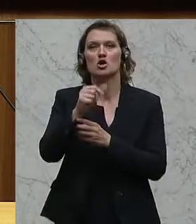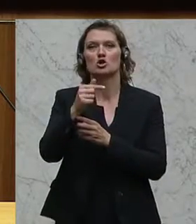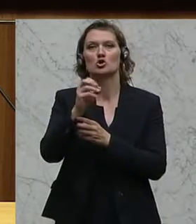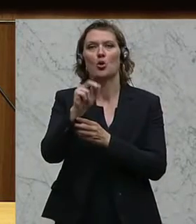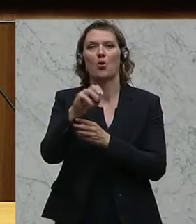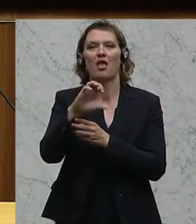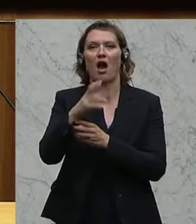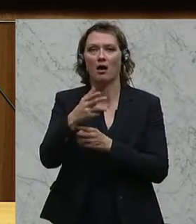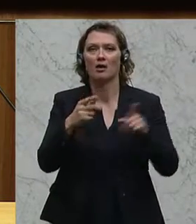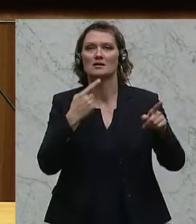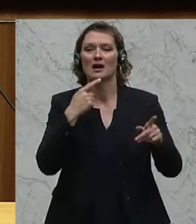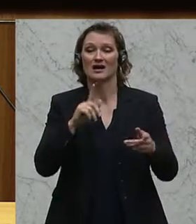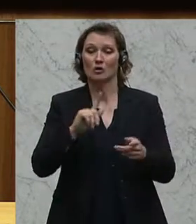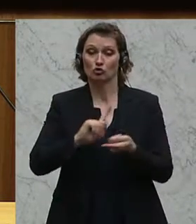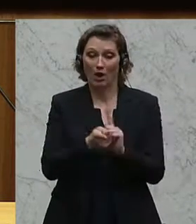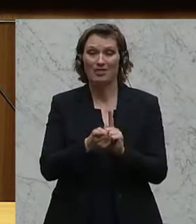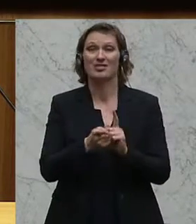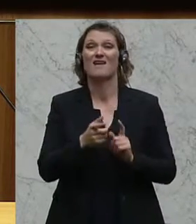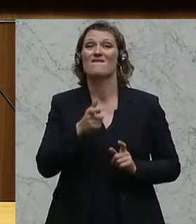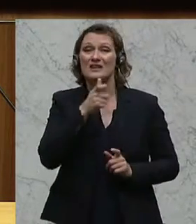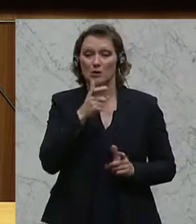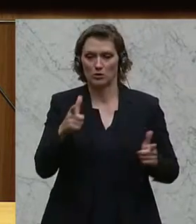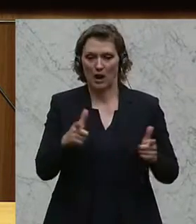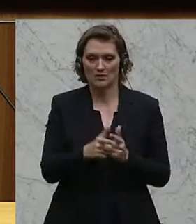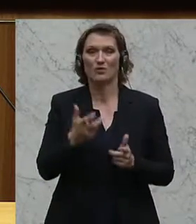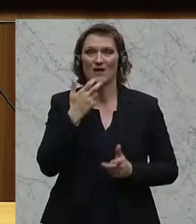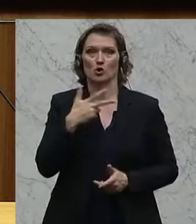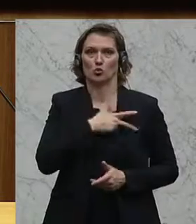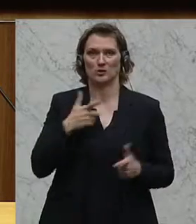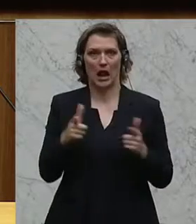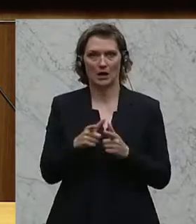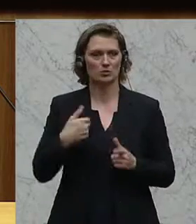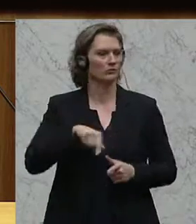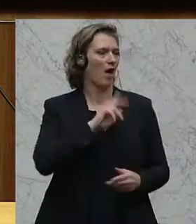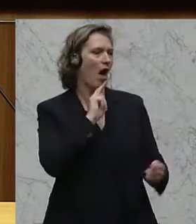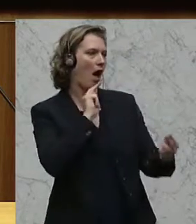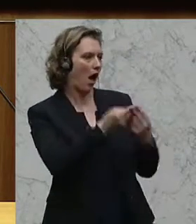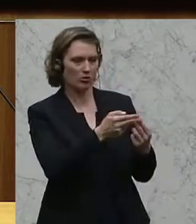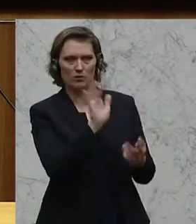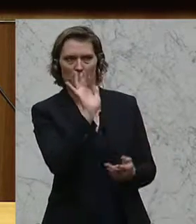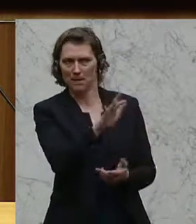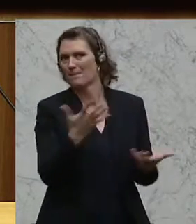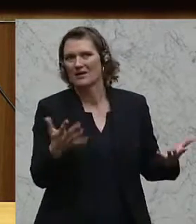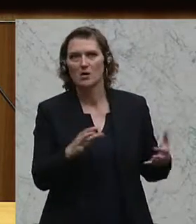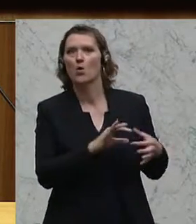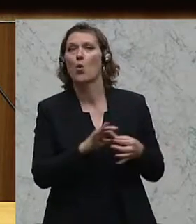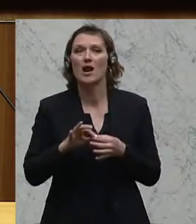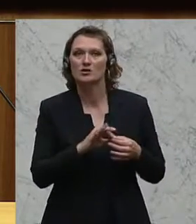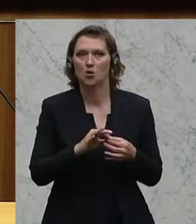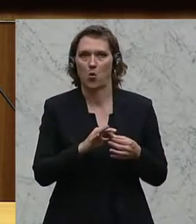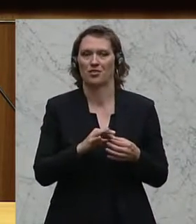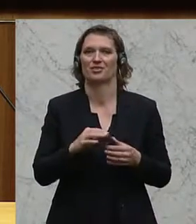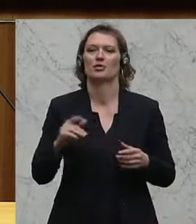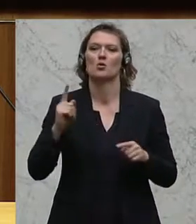heißt statt versicherungsleist Sozialleistung unsere Antwort darauf ist und wir haben es eindrucksvoll bewiesen das Koalition SP und ÖVP